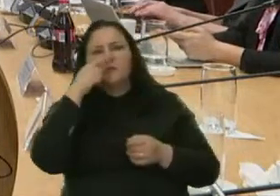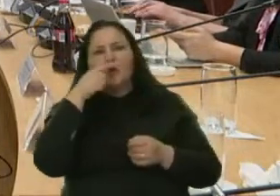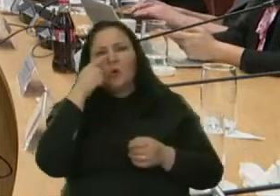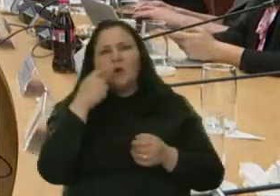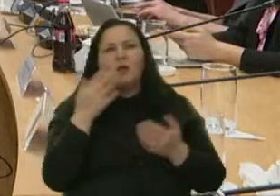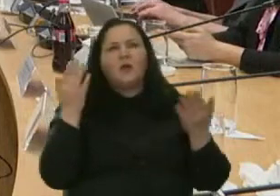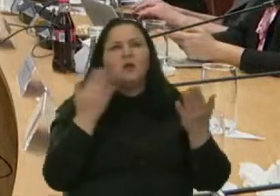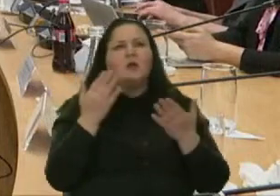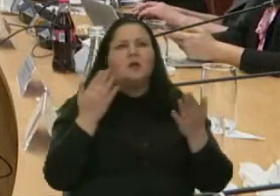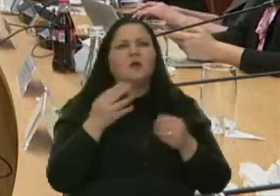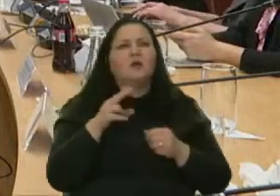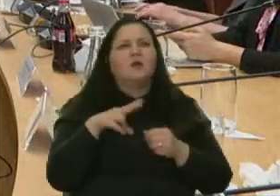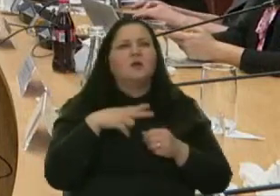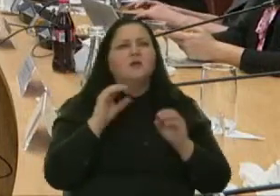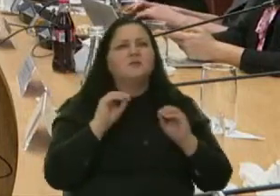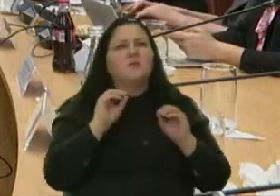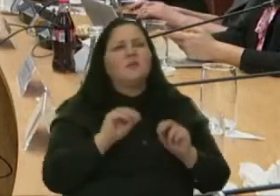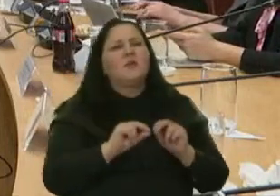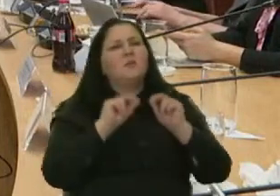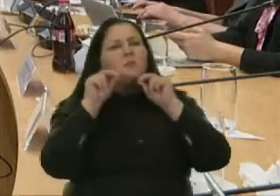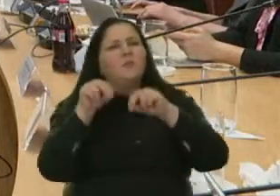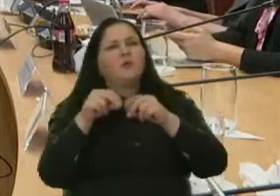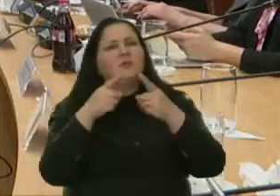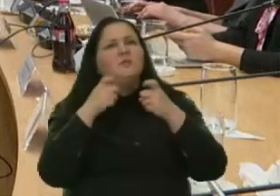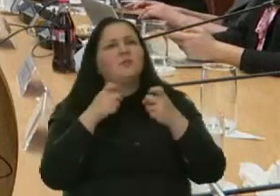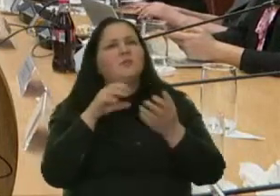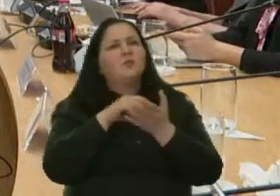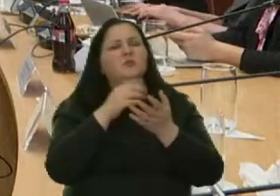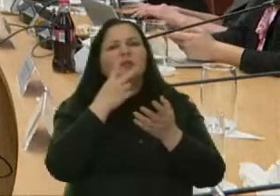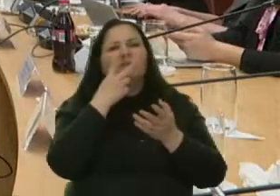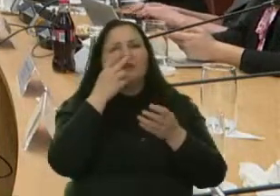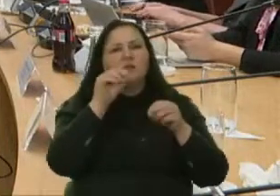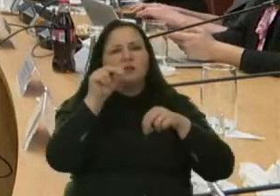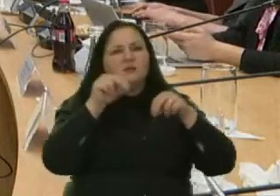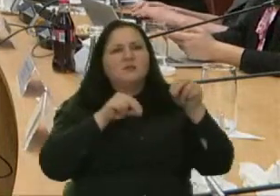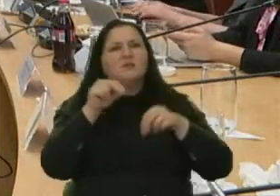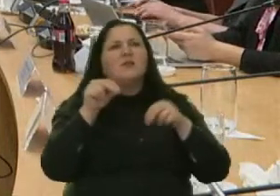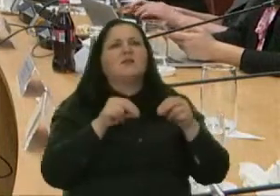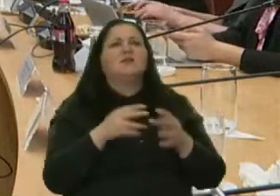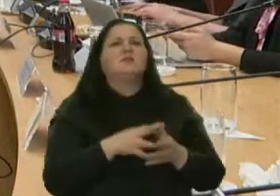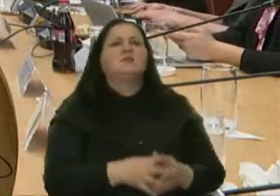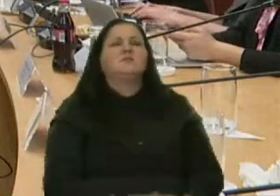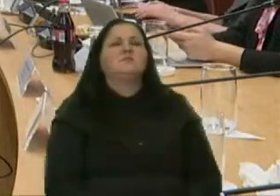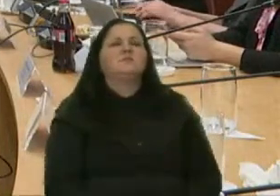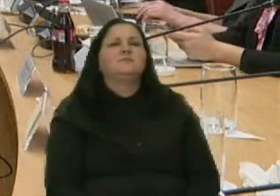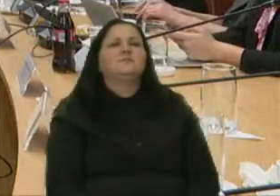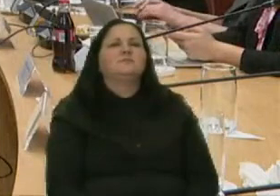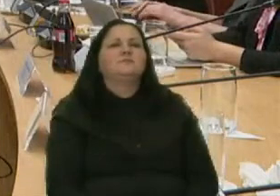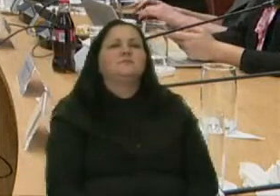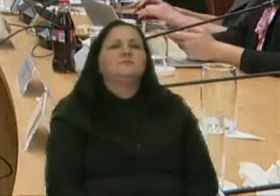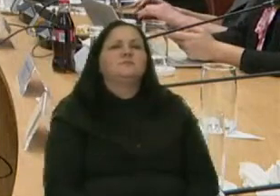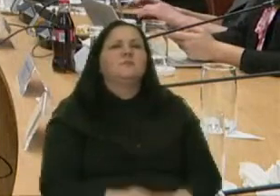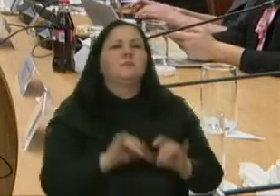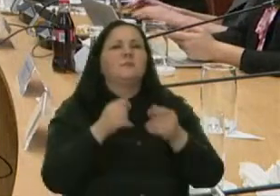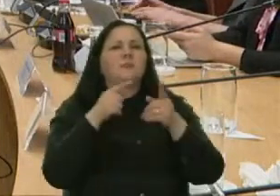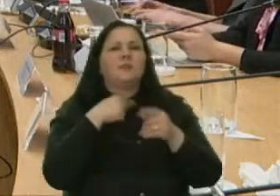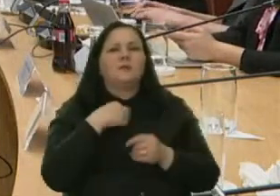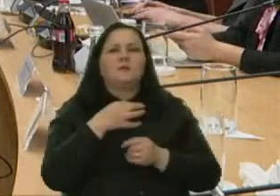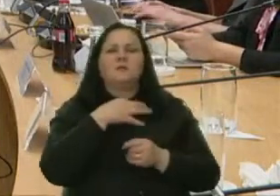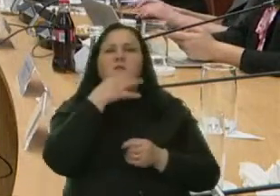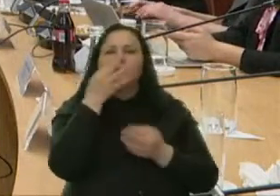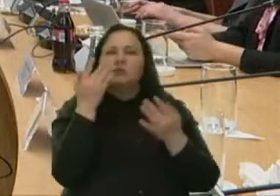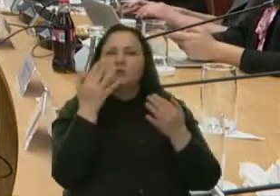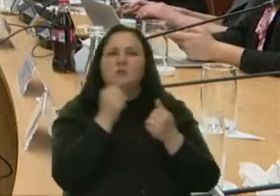care sunt mult mai bine amplasate din punct de vedere Strategic decât orașul nostru și aicea pot să vă specific